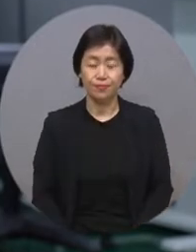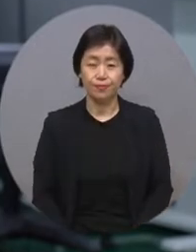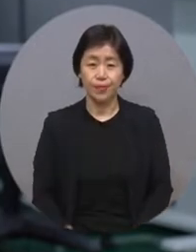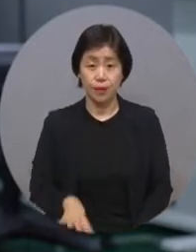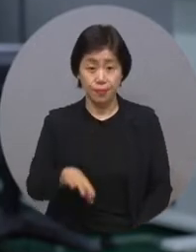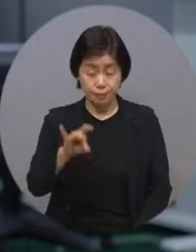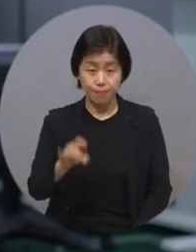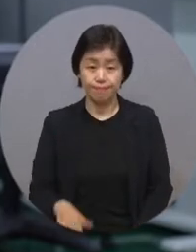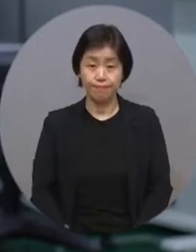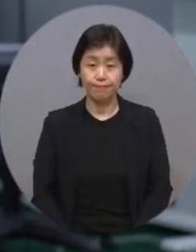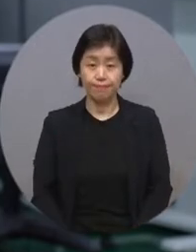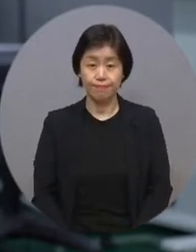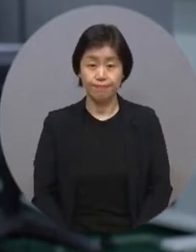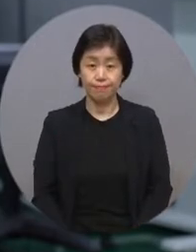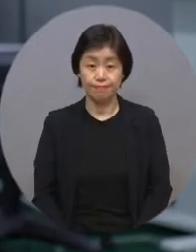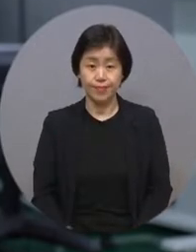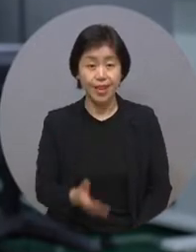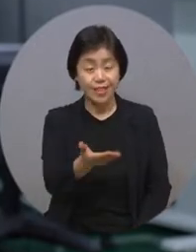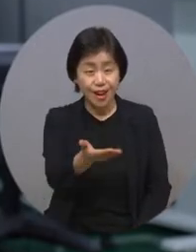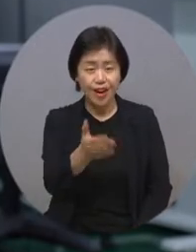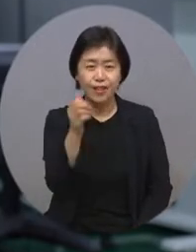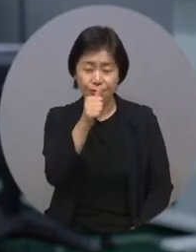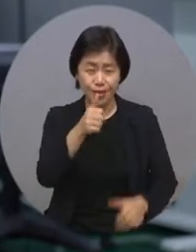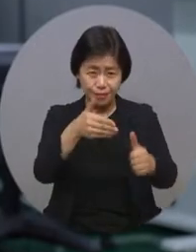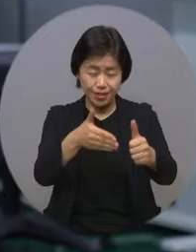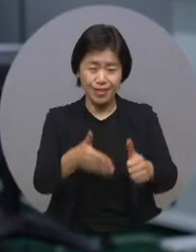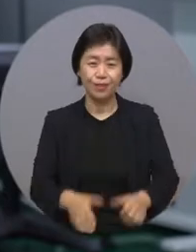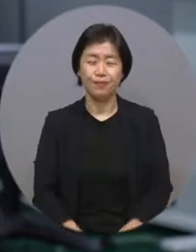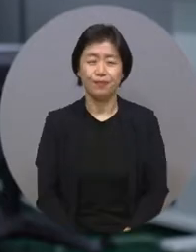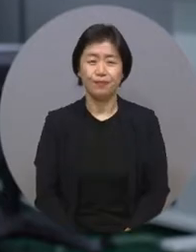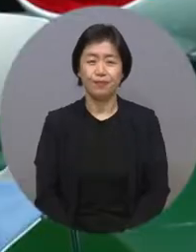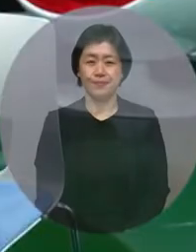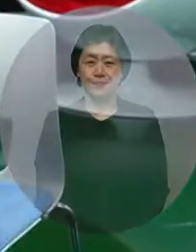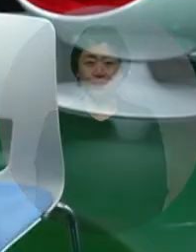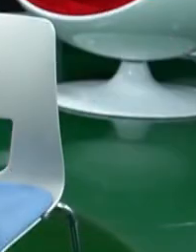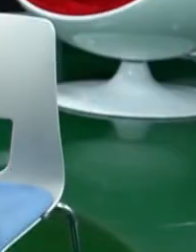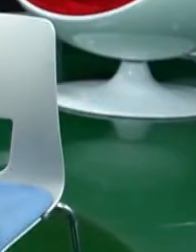먼저 간단하게 자기소개 한번 부탁드려도 될까요?